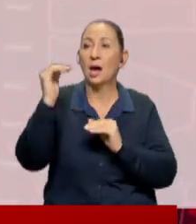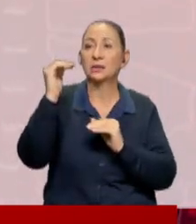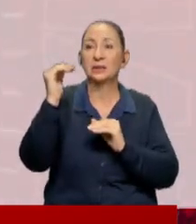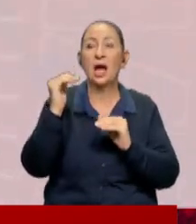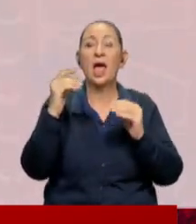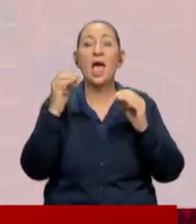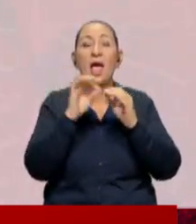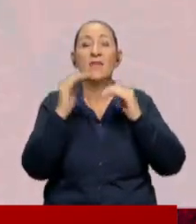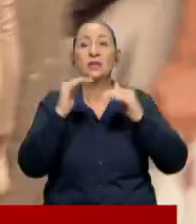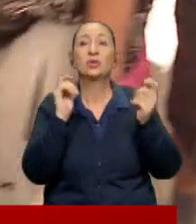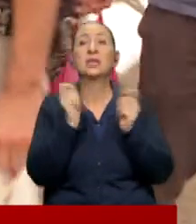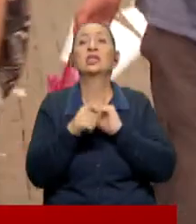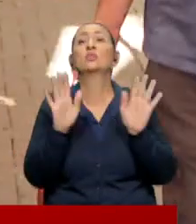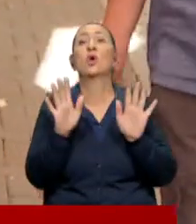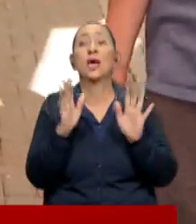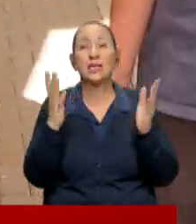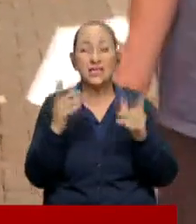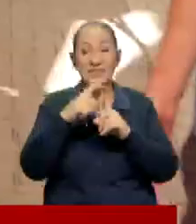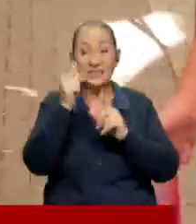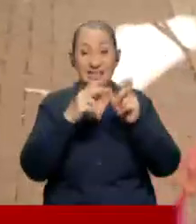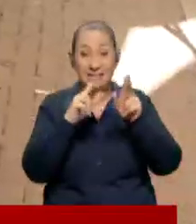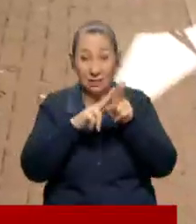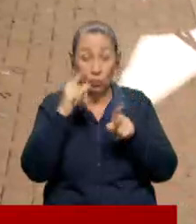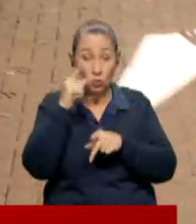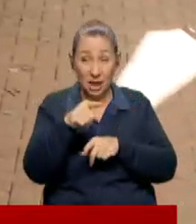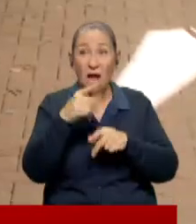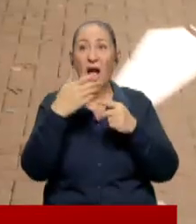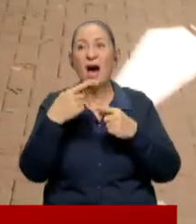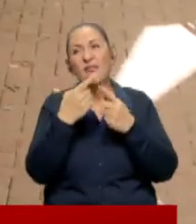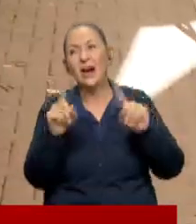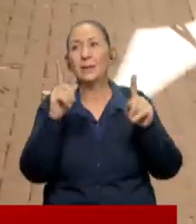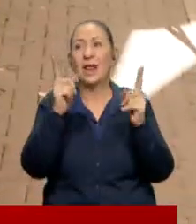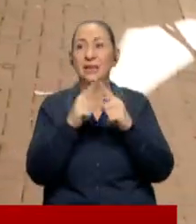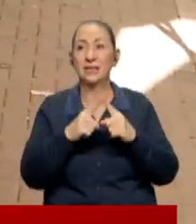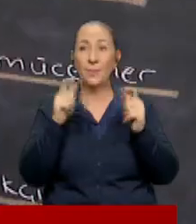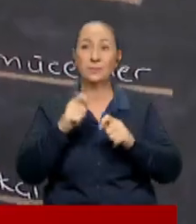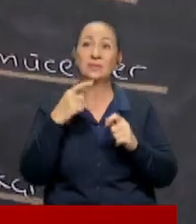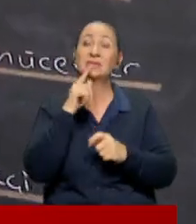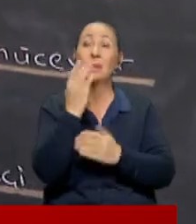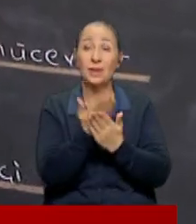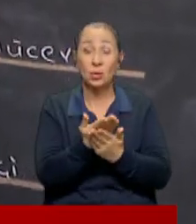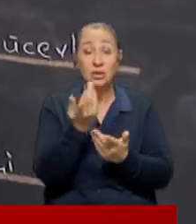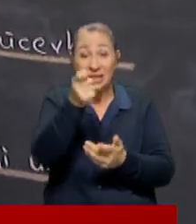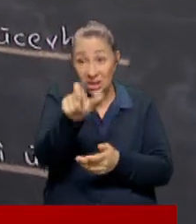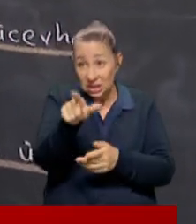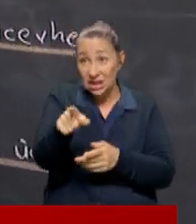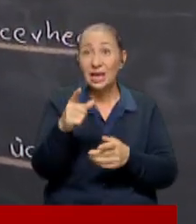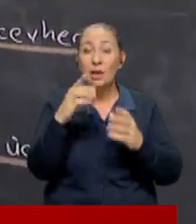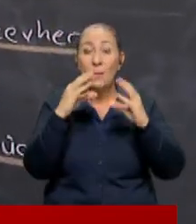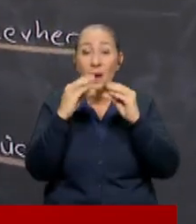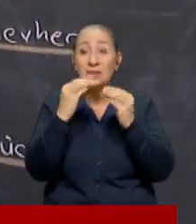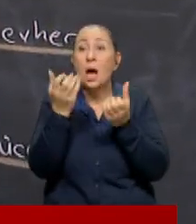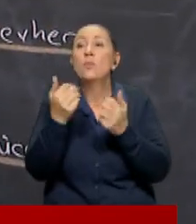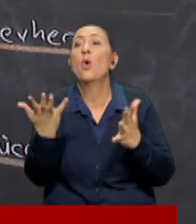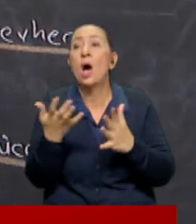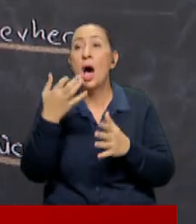arttığında enflasyon değişmiyor. İşte DİSK bu yüzden ayrı bir hesap yapılmasını talep ediyor. Çünkü işçi yaş pasta